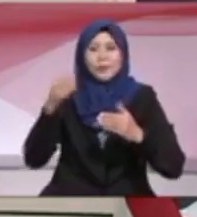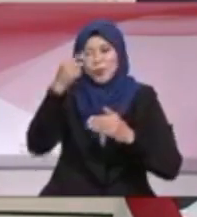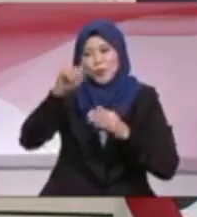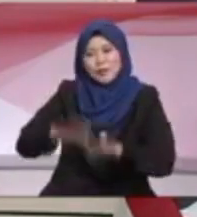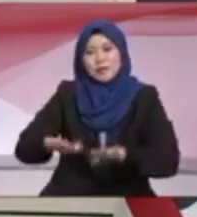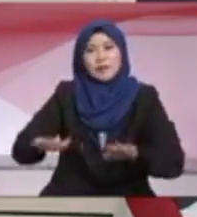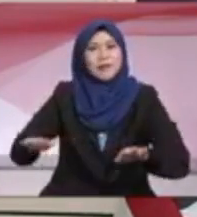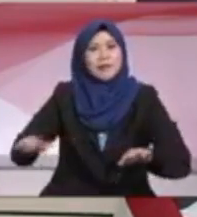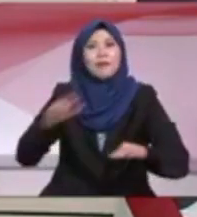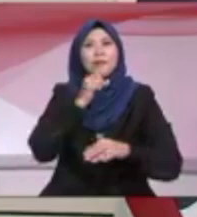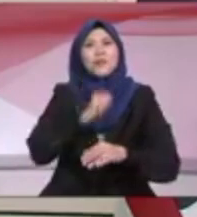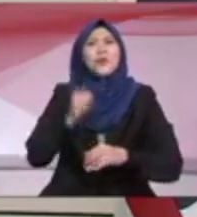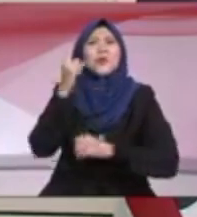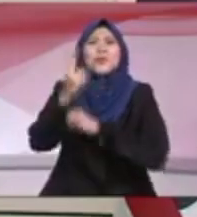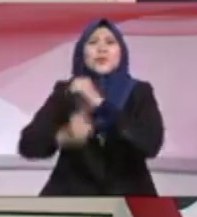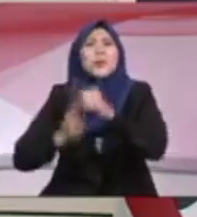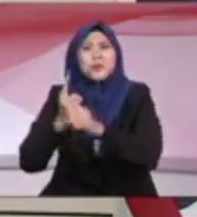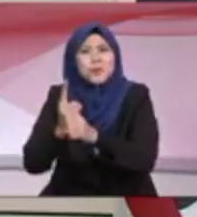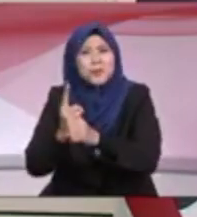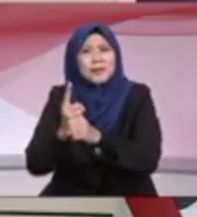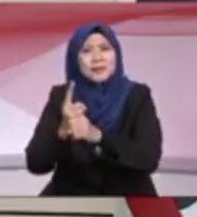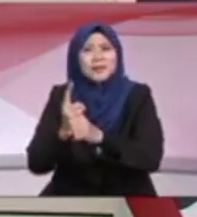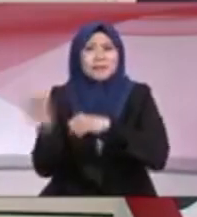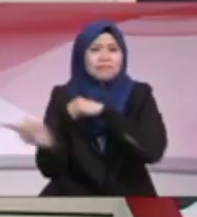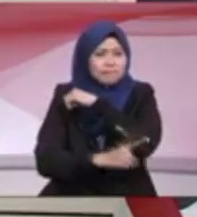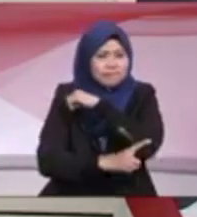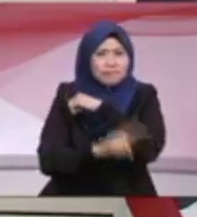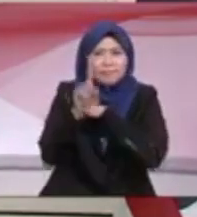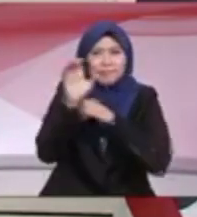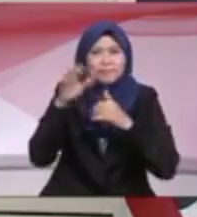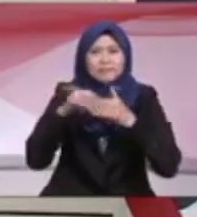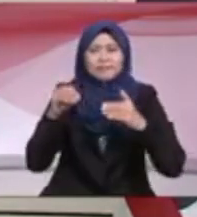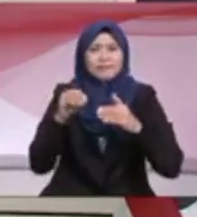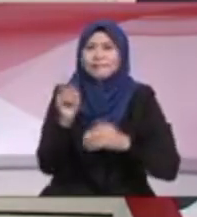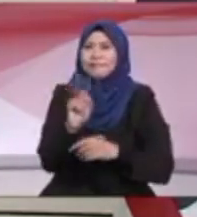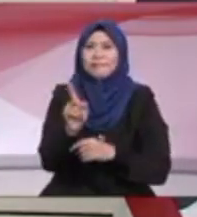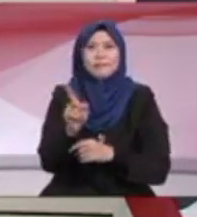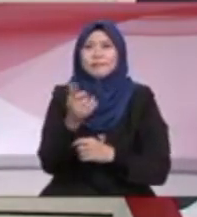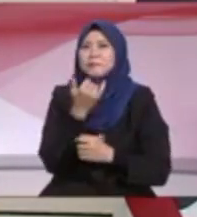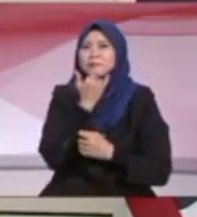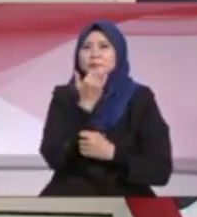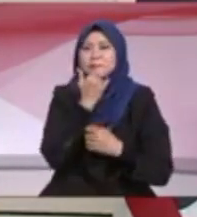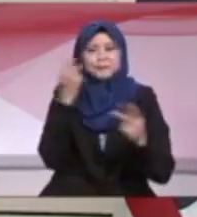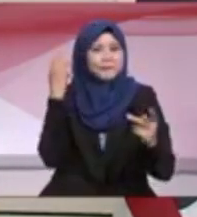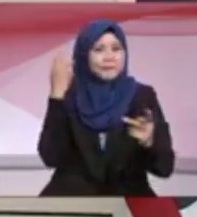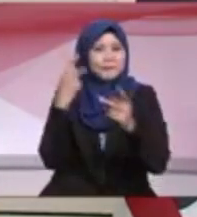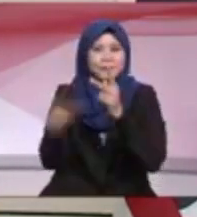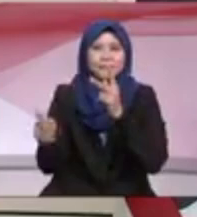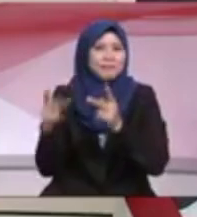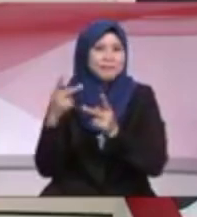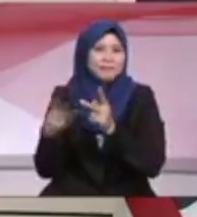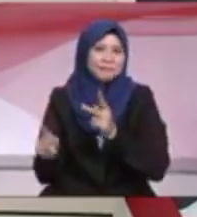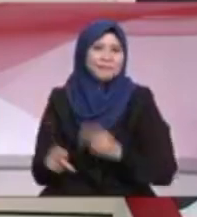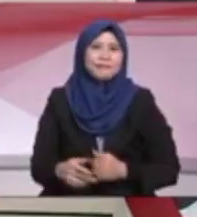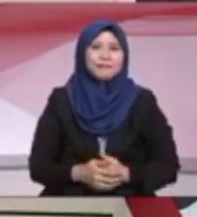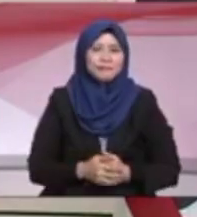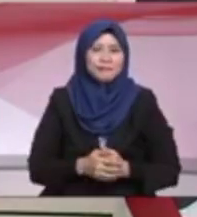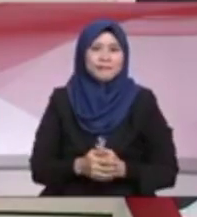kanak-kanak berumur 1 tahun pula tu. Ya, jadi tindakan yang tidak munasabahlah bagi saya.